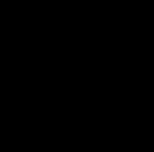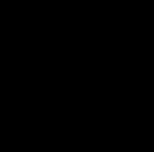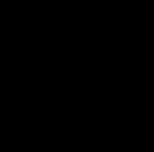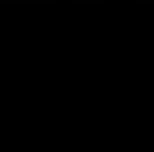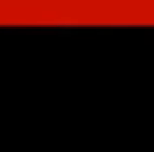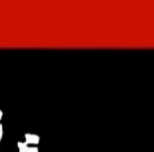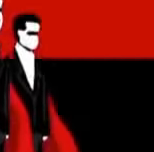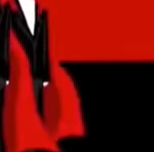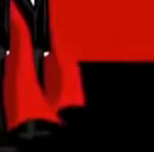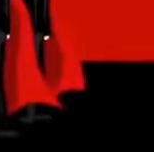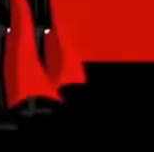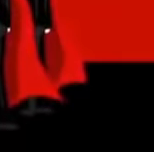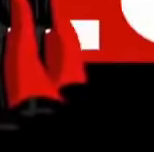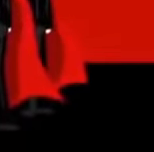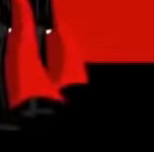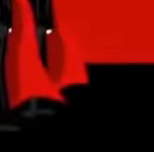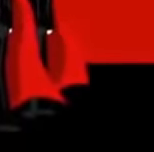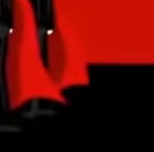no?